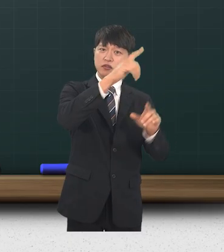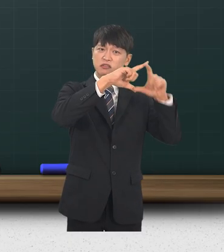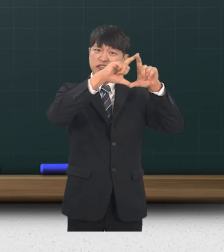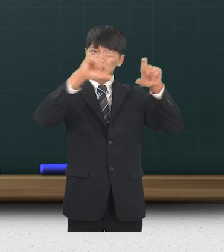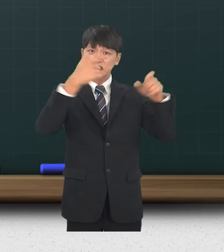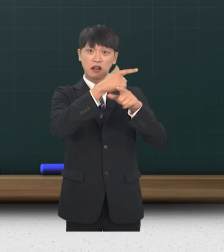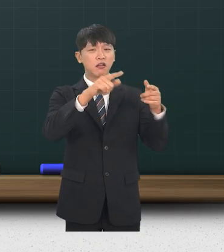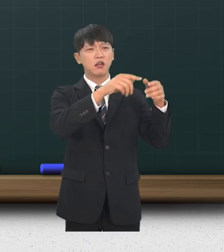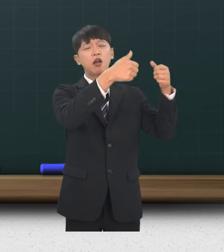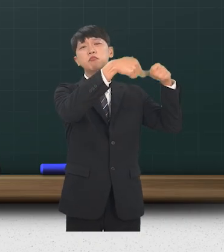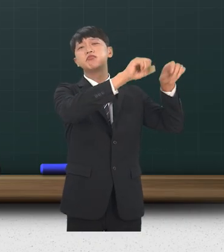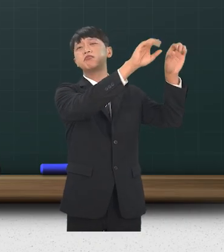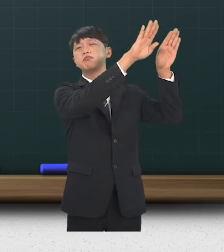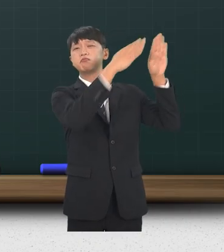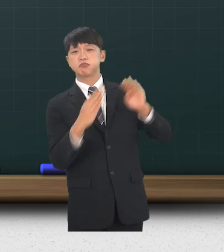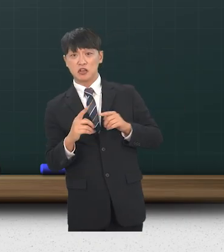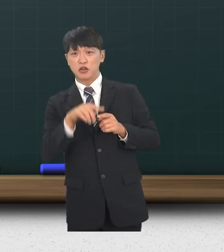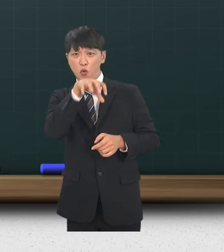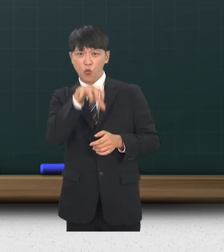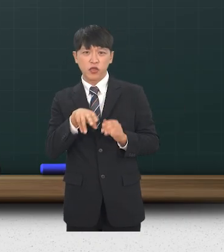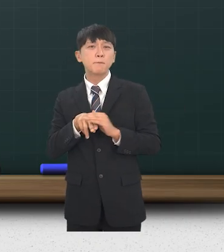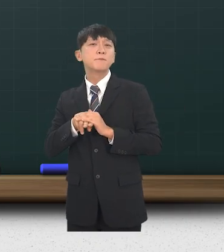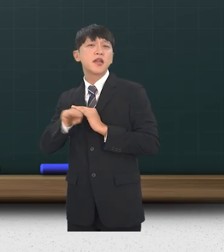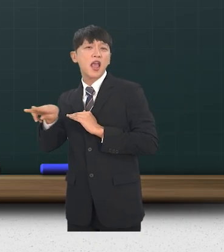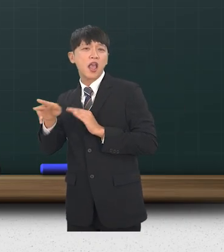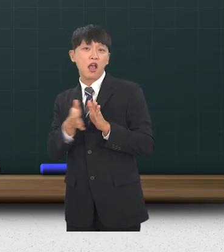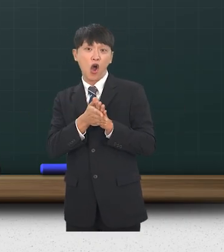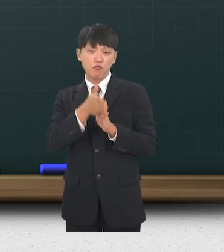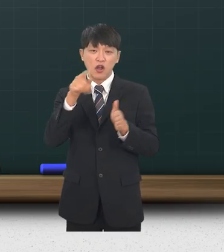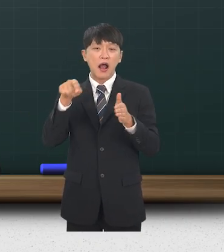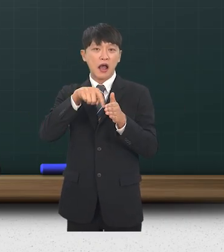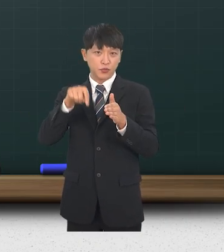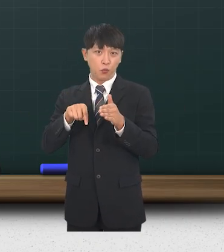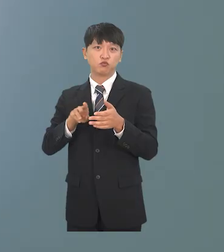낙하물이 떨어질 수 있는 장소를 피하고 건물 안으로 이동합니다.